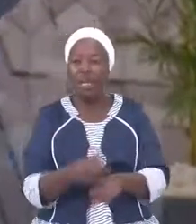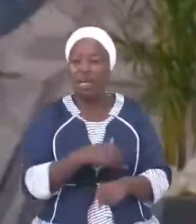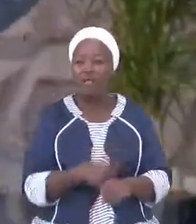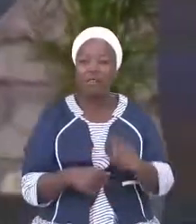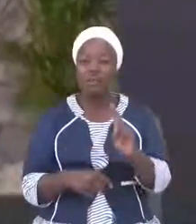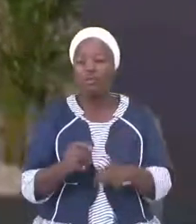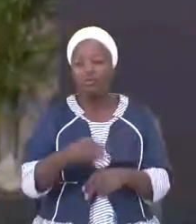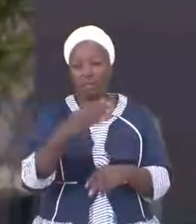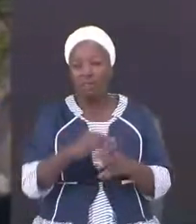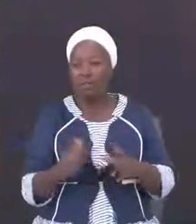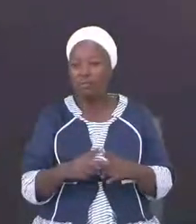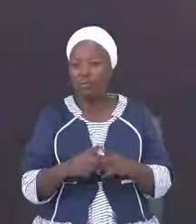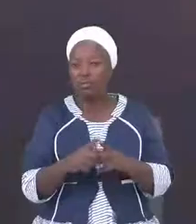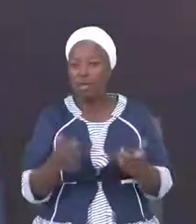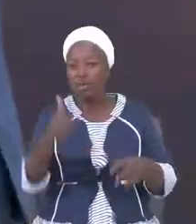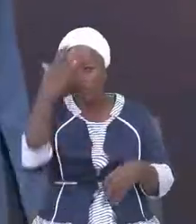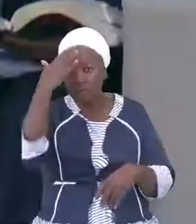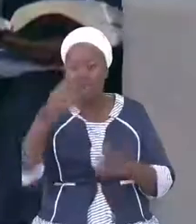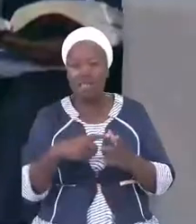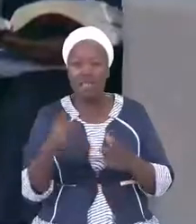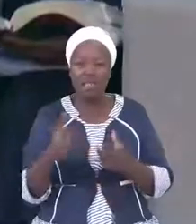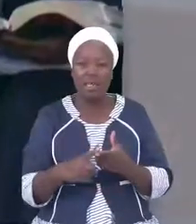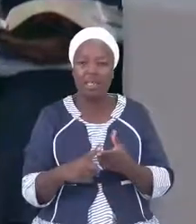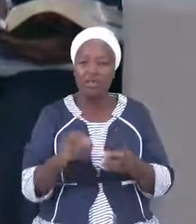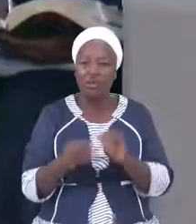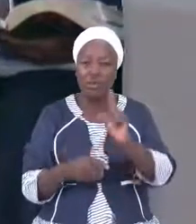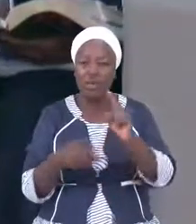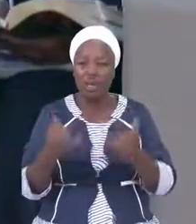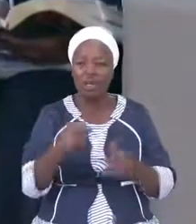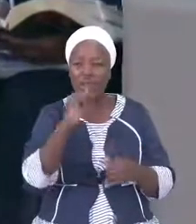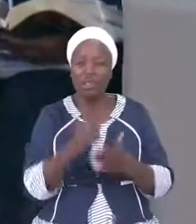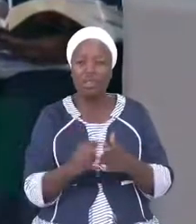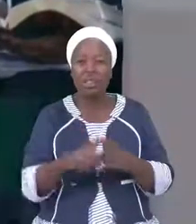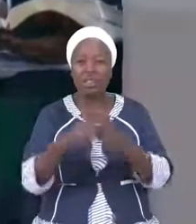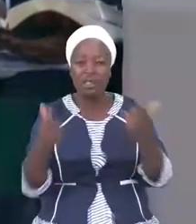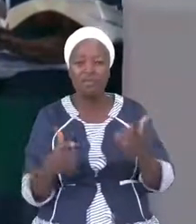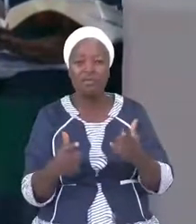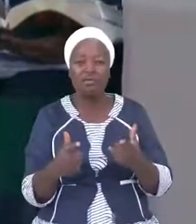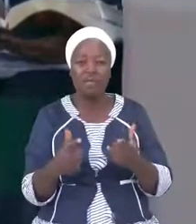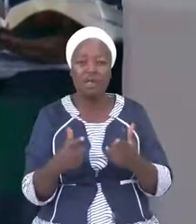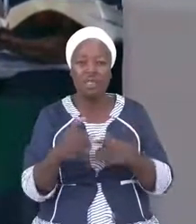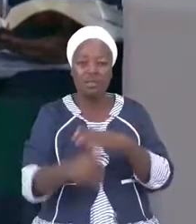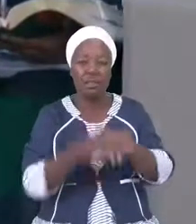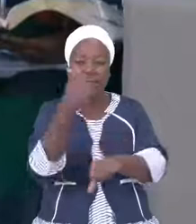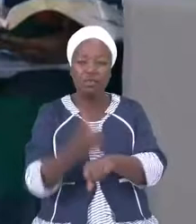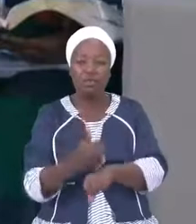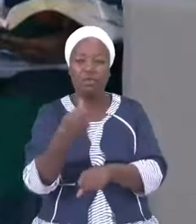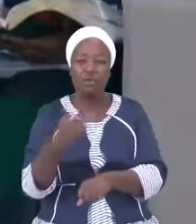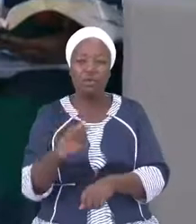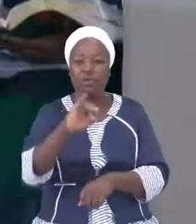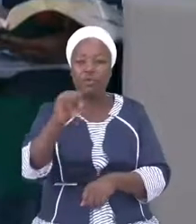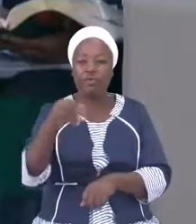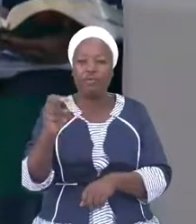3. Notre rédemption gracieuse. Premier point. La grande réclamation